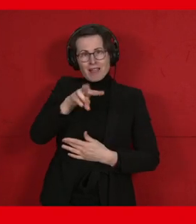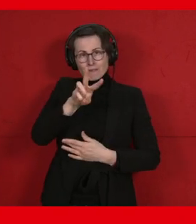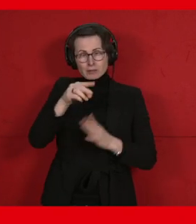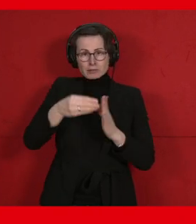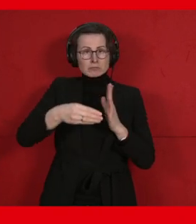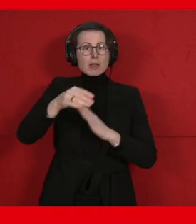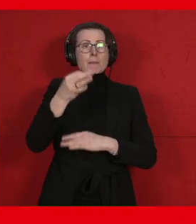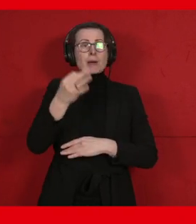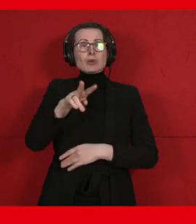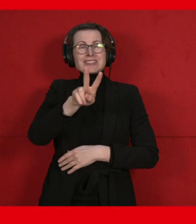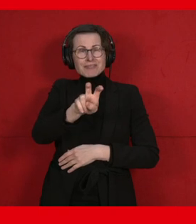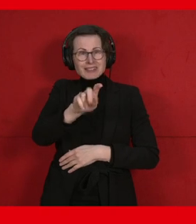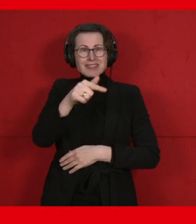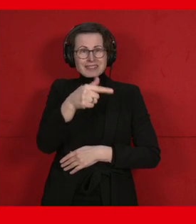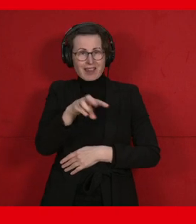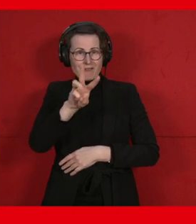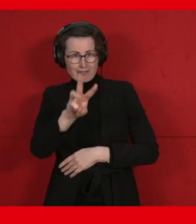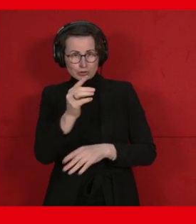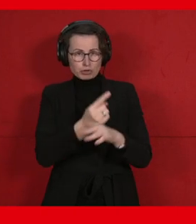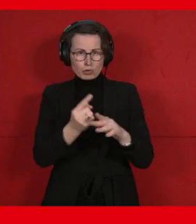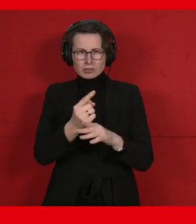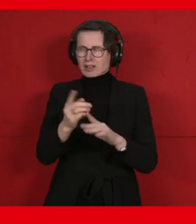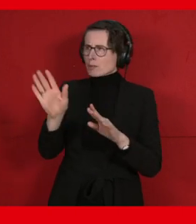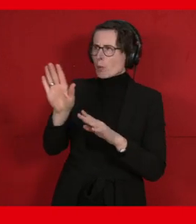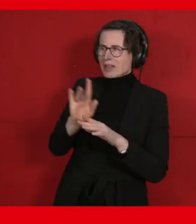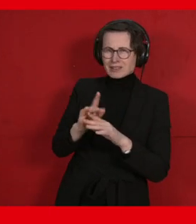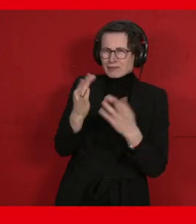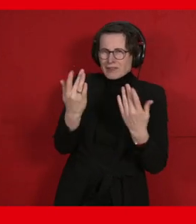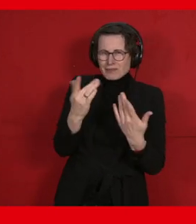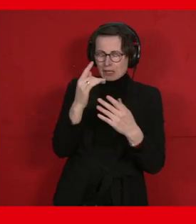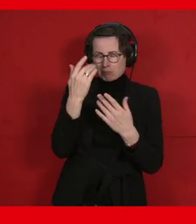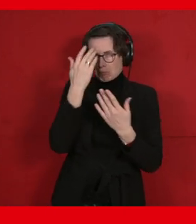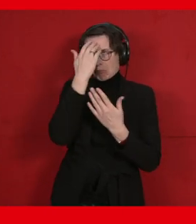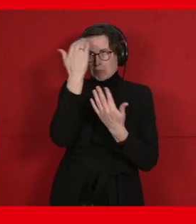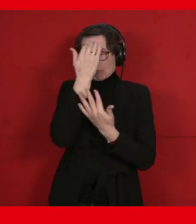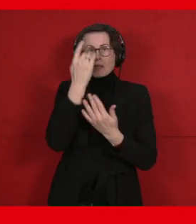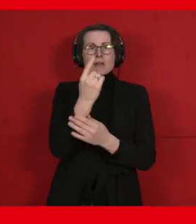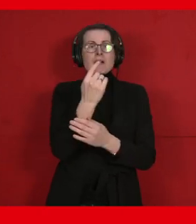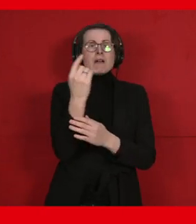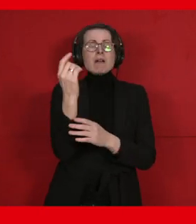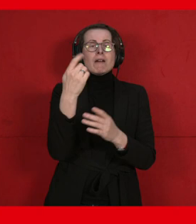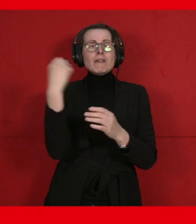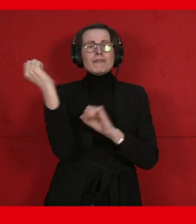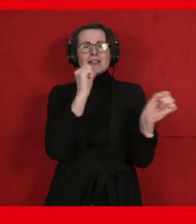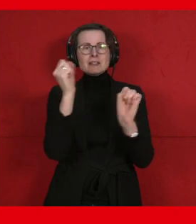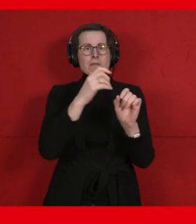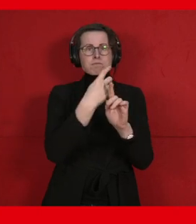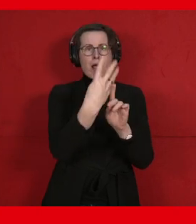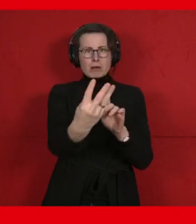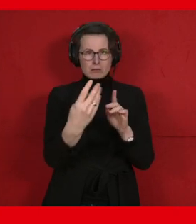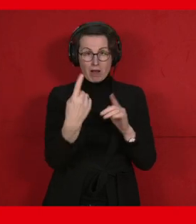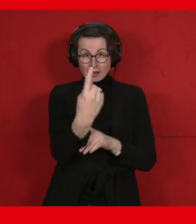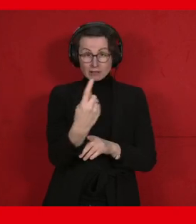20 Terawattstunden. Können Sie uns sagen, was es ist? Ist es ein Windpark oder 2 oder 10? Oh, das sind eher in der Region